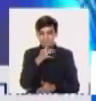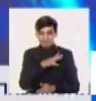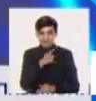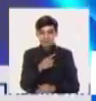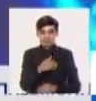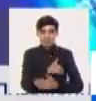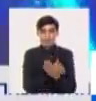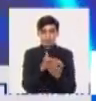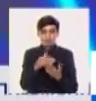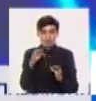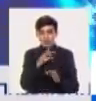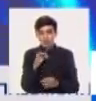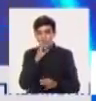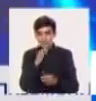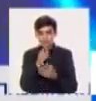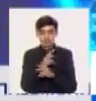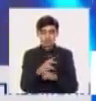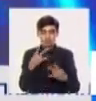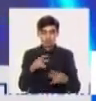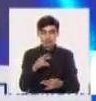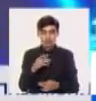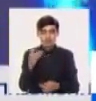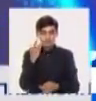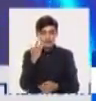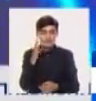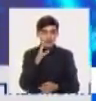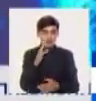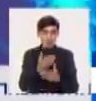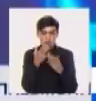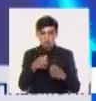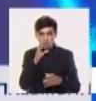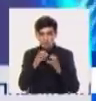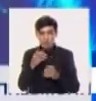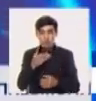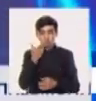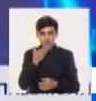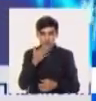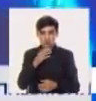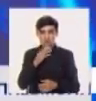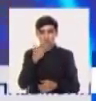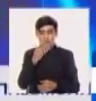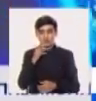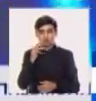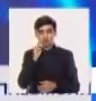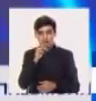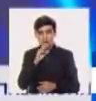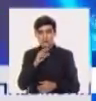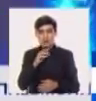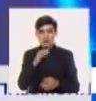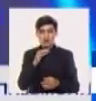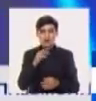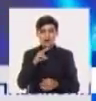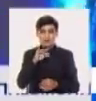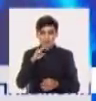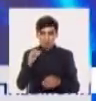болғанда, ешқандай дәрі-дәрмектен қолданбайсыздар. Тек қана көбірек су ішеміз, сорпа дейміз, шаймен варенье қосып дейміз, лимон дейміз,